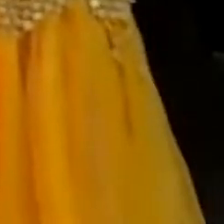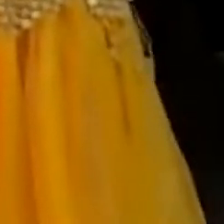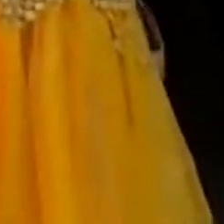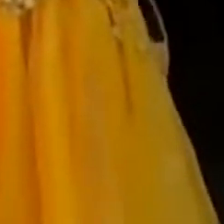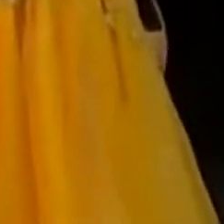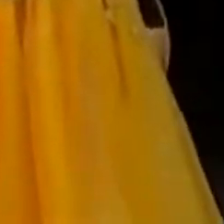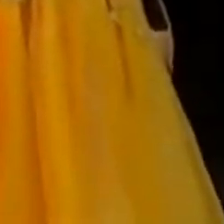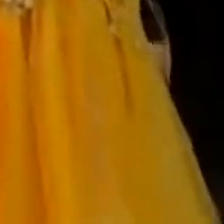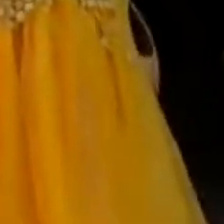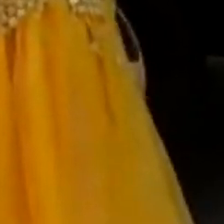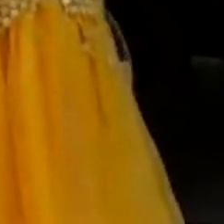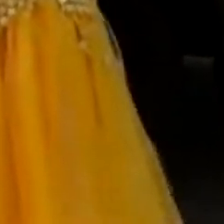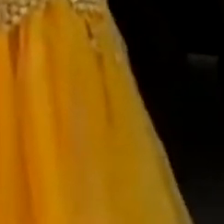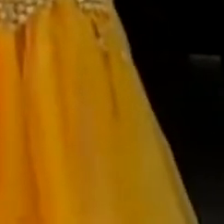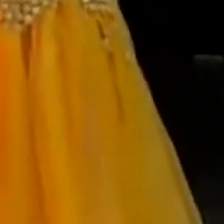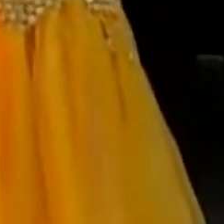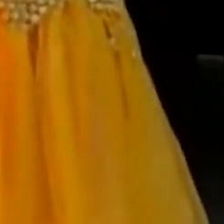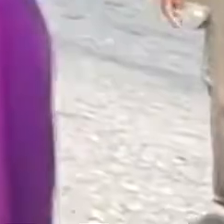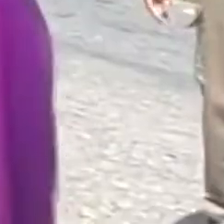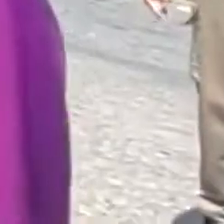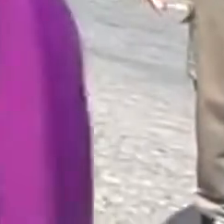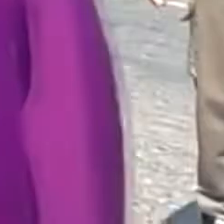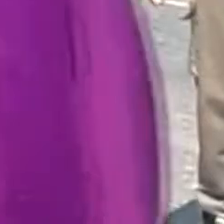pakai watiwula